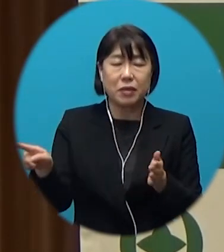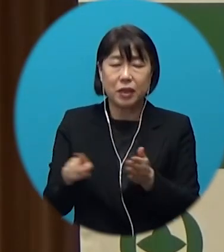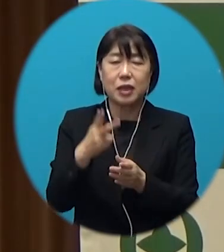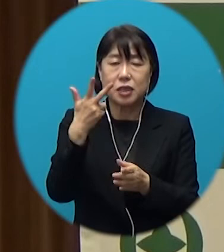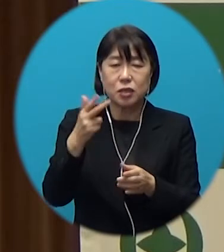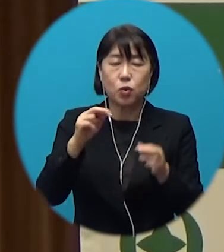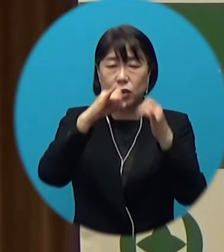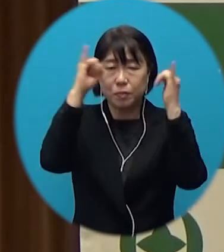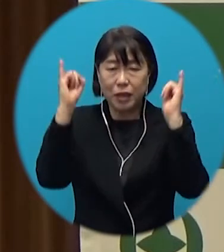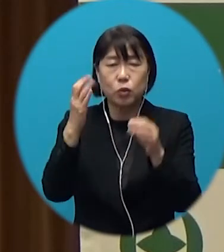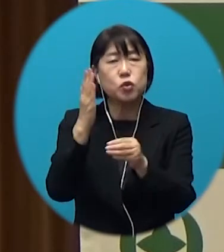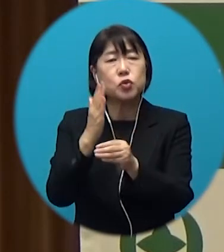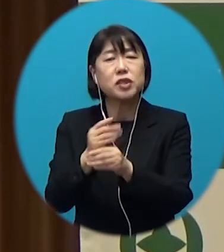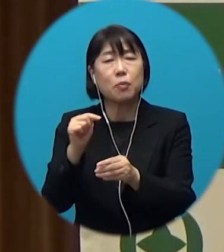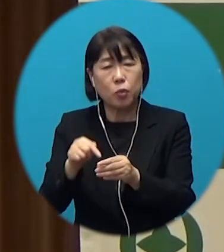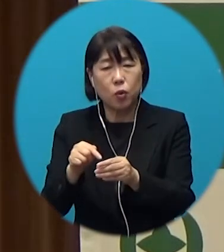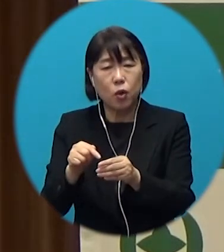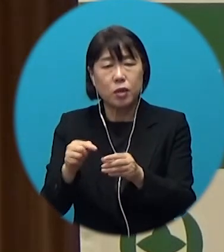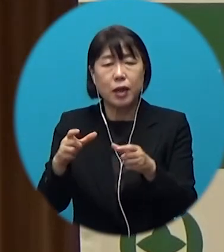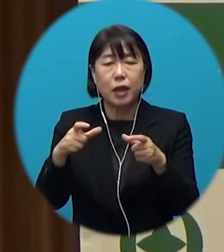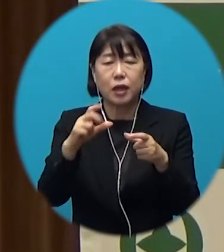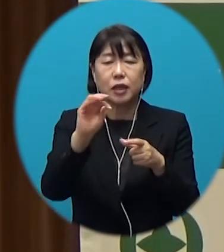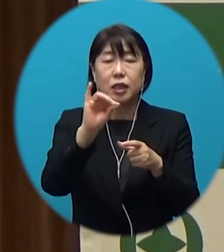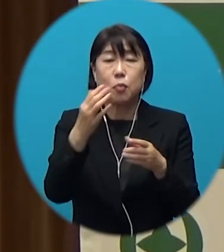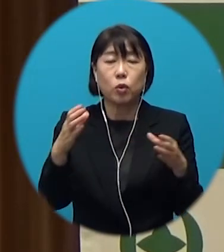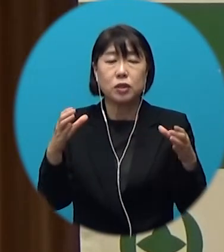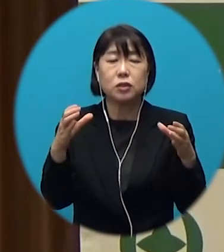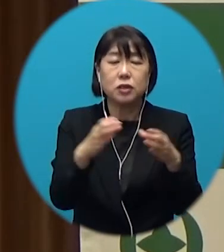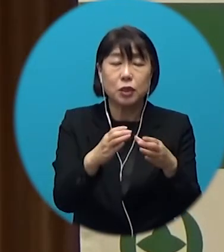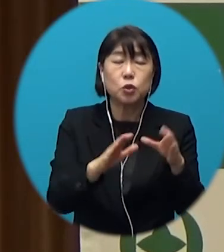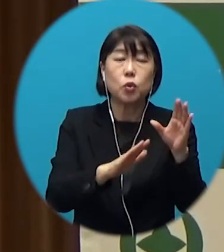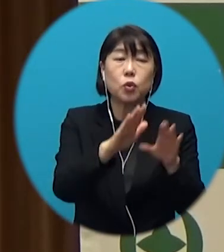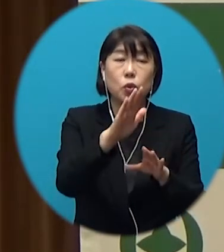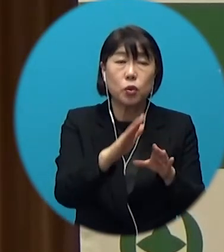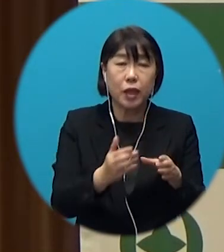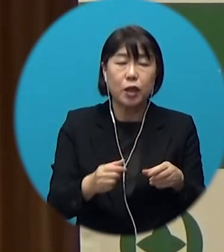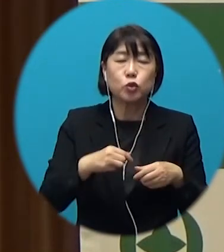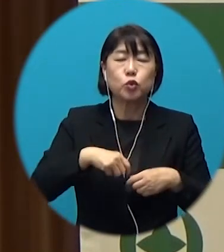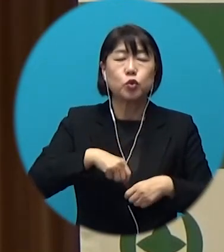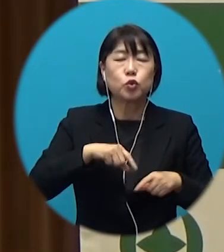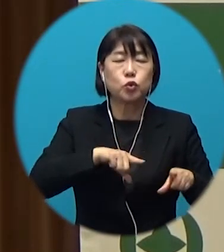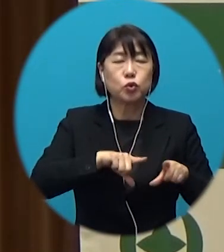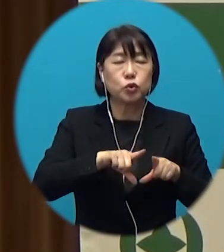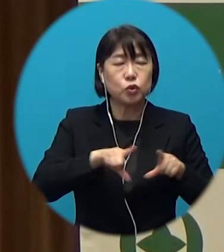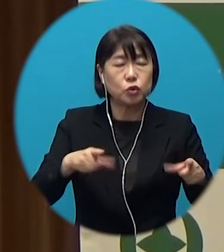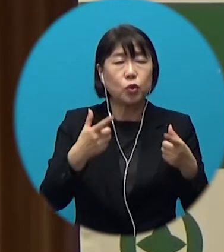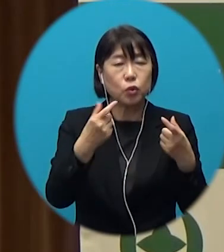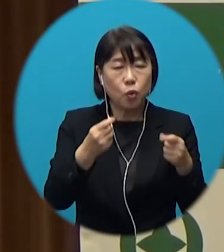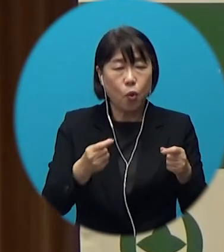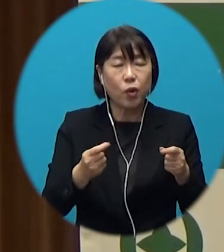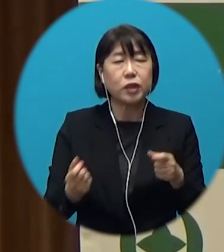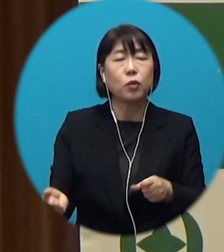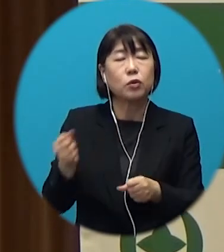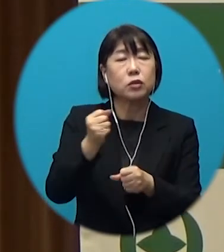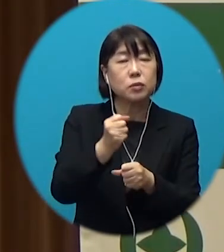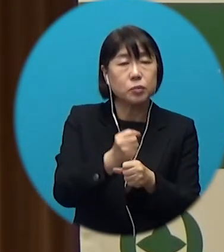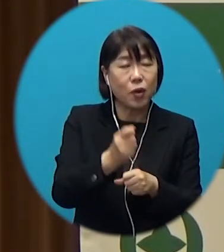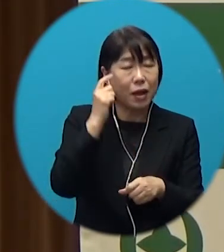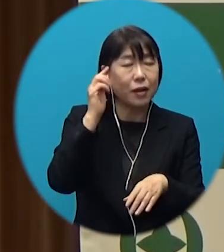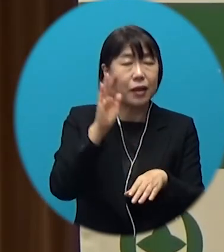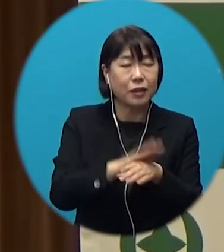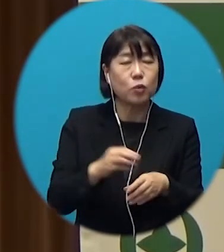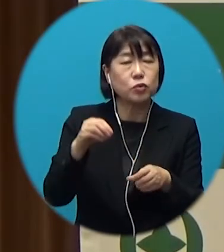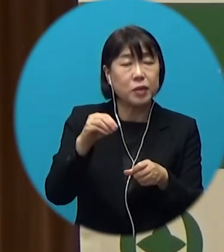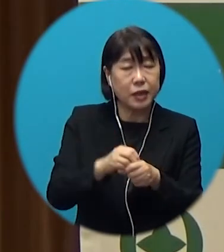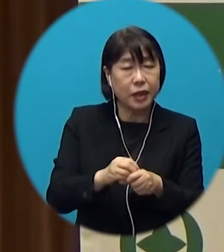の規模を縮小した開催で、正常通常の時に戻していくというのを考えながらですね、整備を進めていき